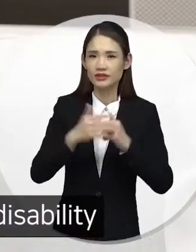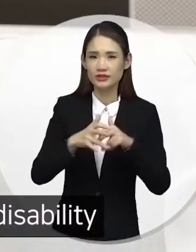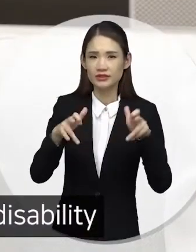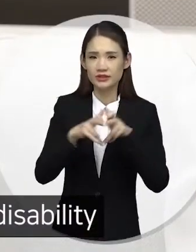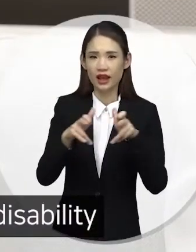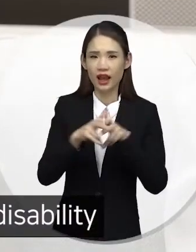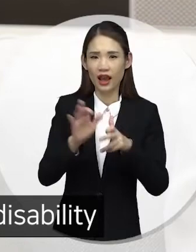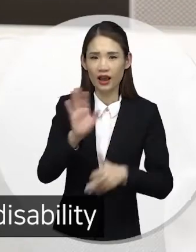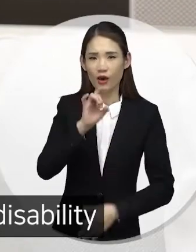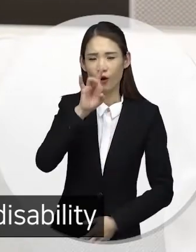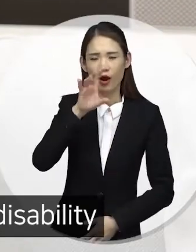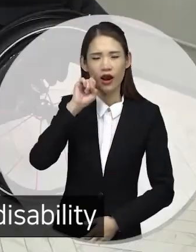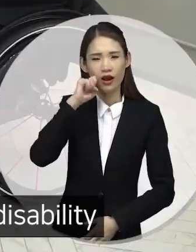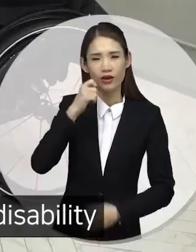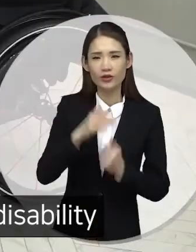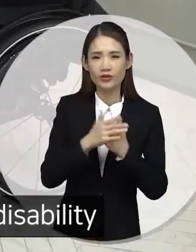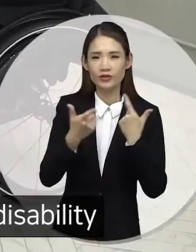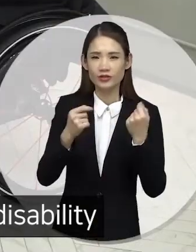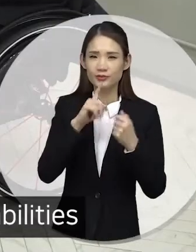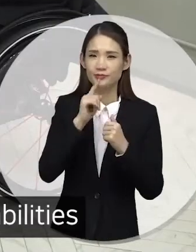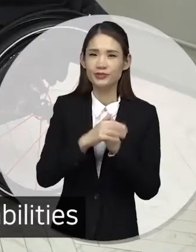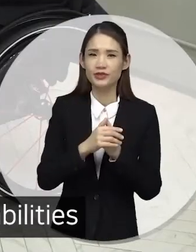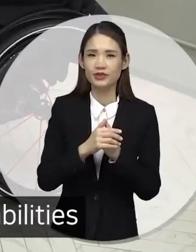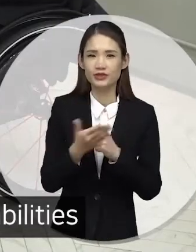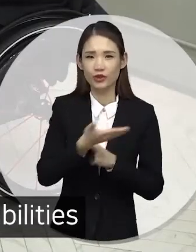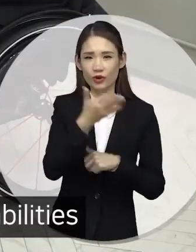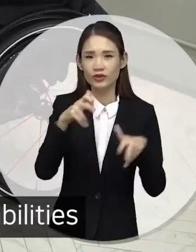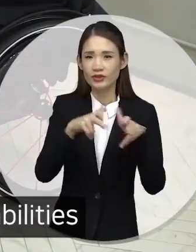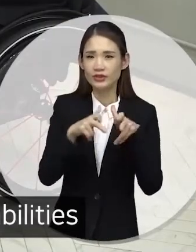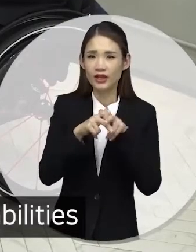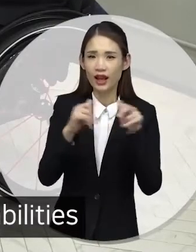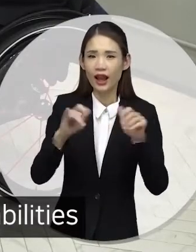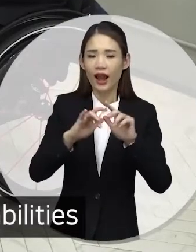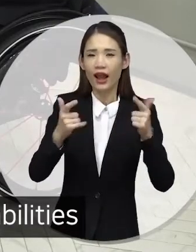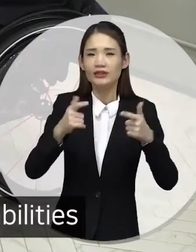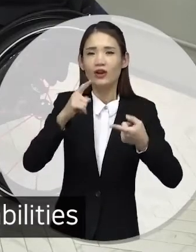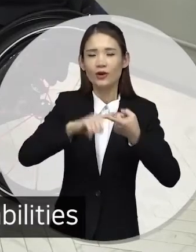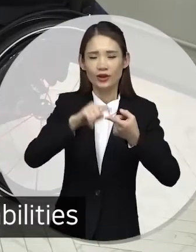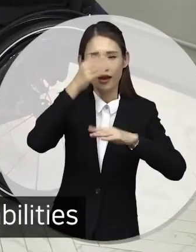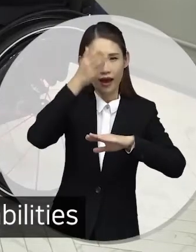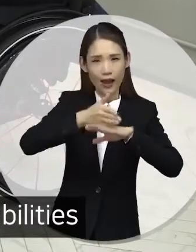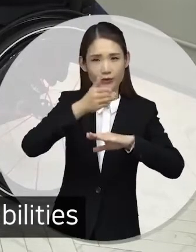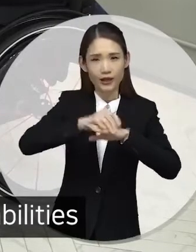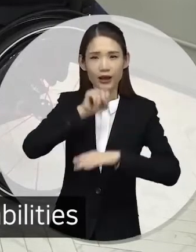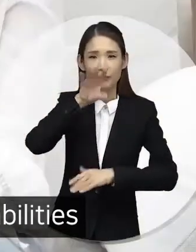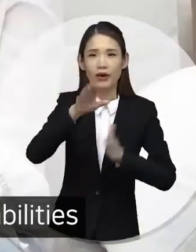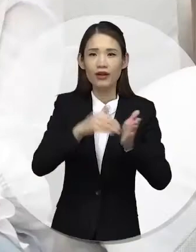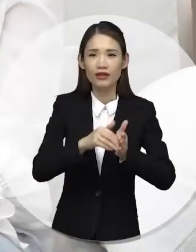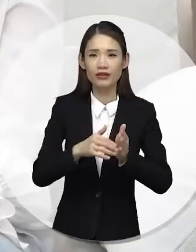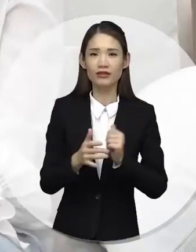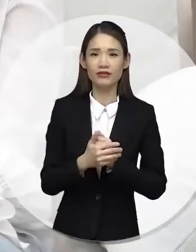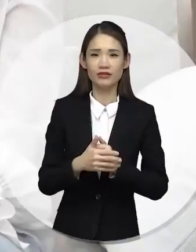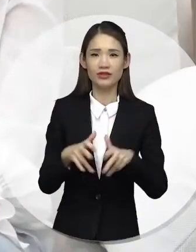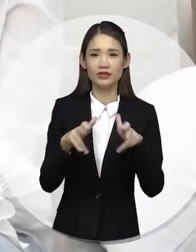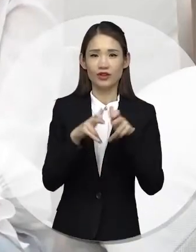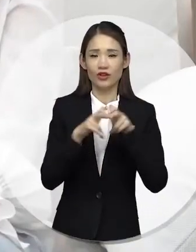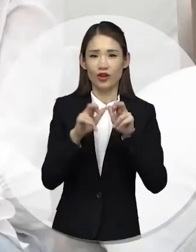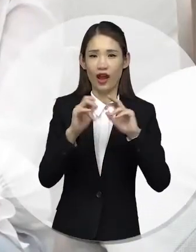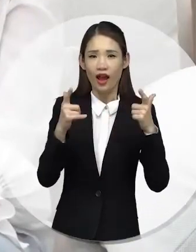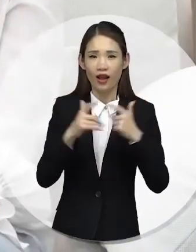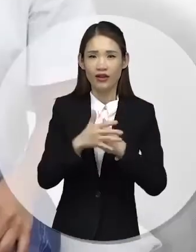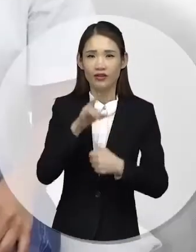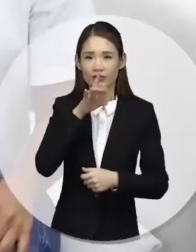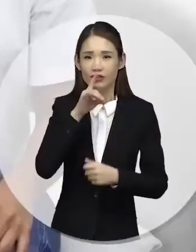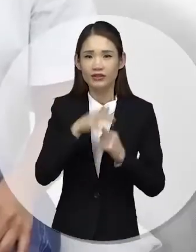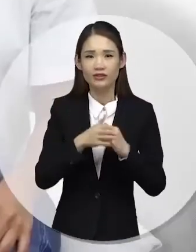안 되기 힘든 사회인 것 같아 라고 말하면서 그러니까 너네들은 장애인이 아닌 것에 감사해야 돼. 장애인이 안 되기 정말